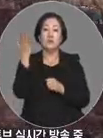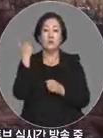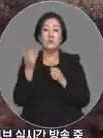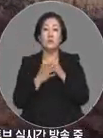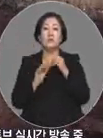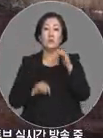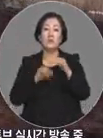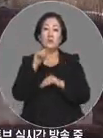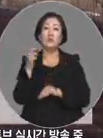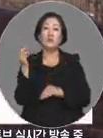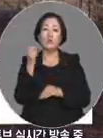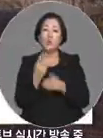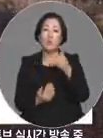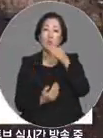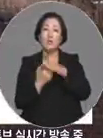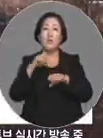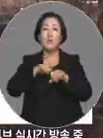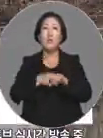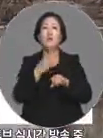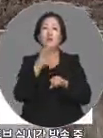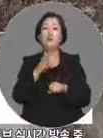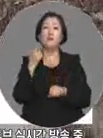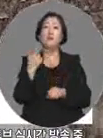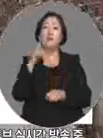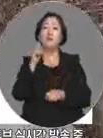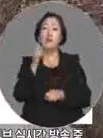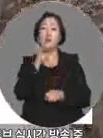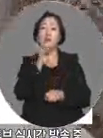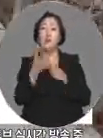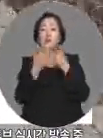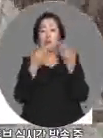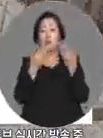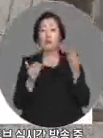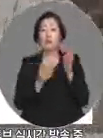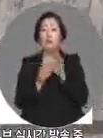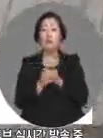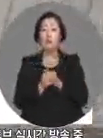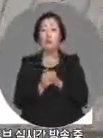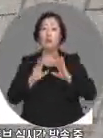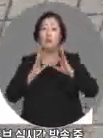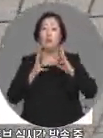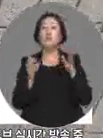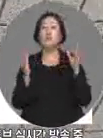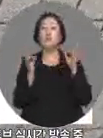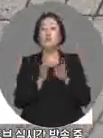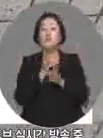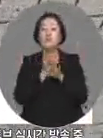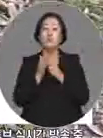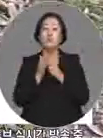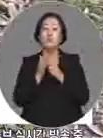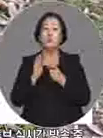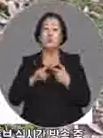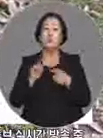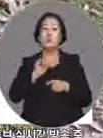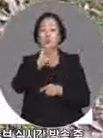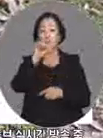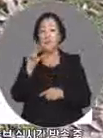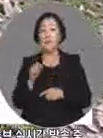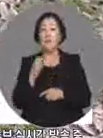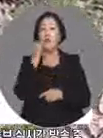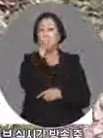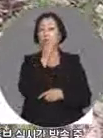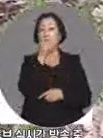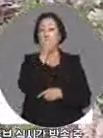소동이 빚어진 뒤에도 그동안 받은 처벌은 벌금 600만 원이 전부. 국제적 멸종 위기종인 반달곰은 환경부